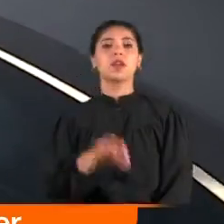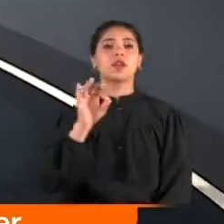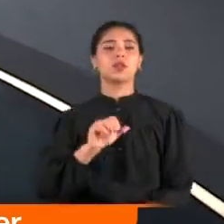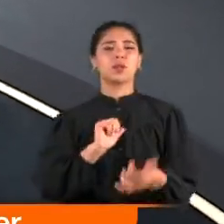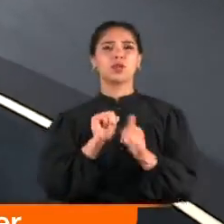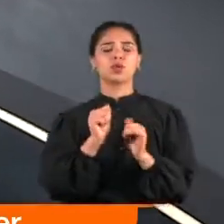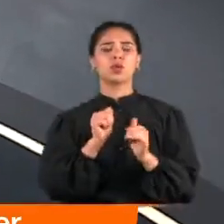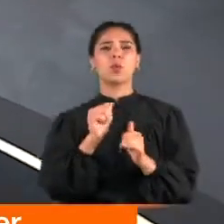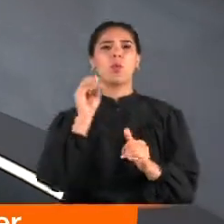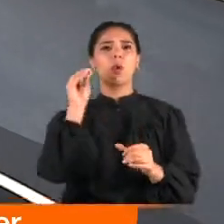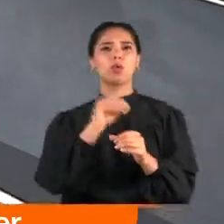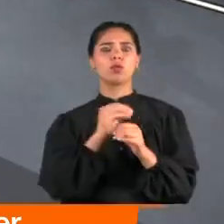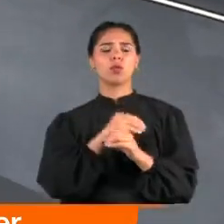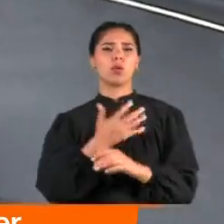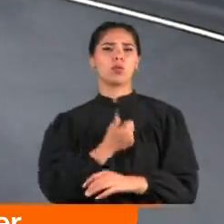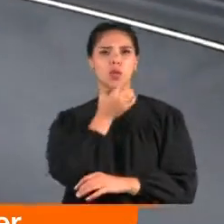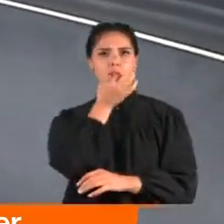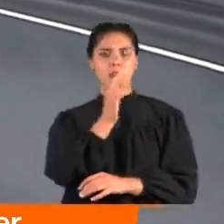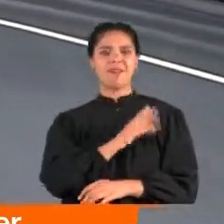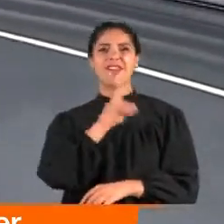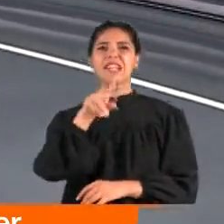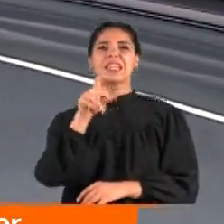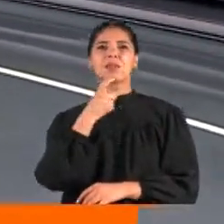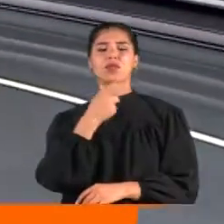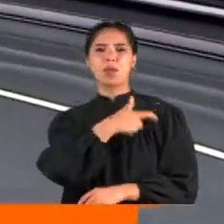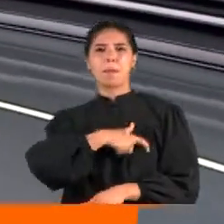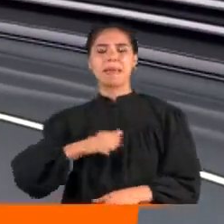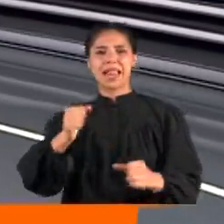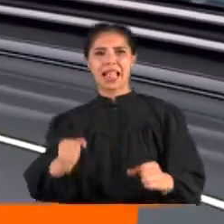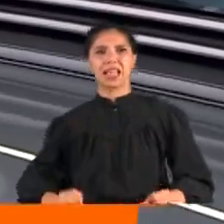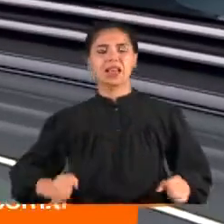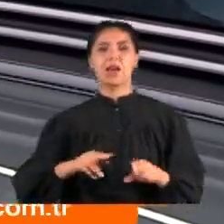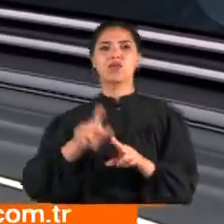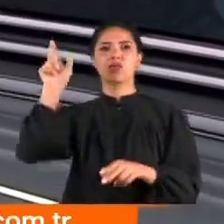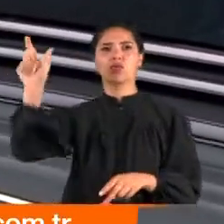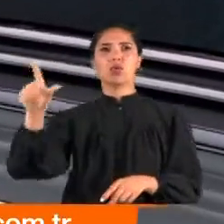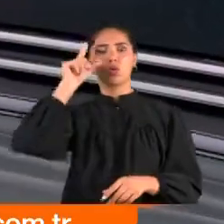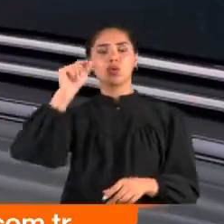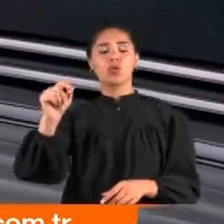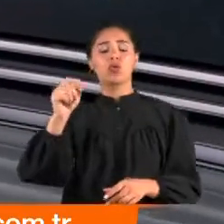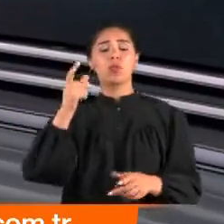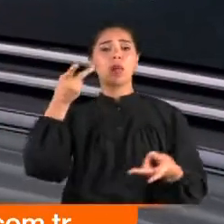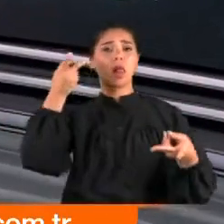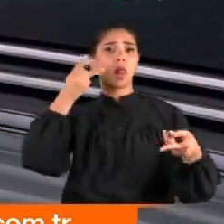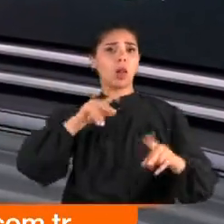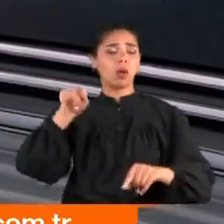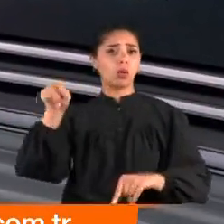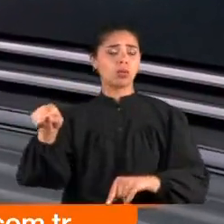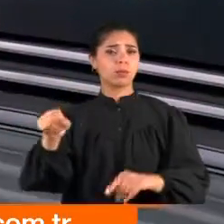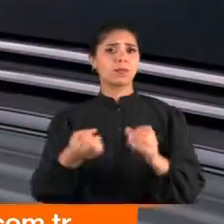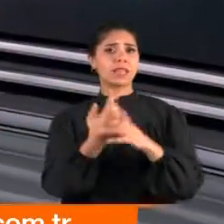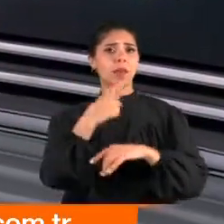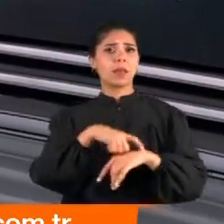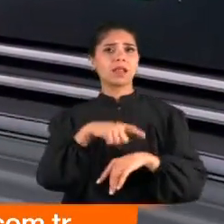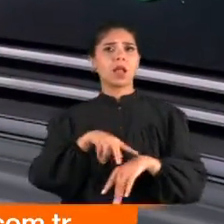Sırada spor dünyasından acı bir haber var. 22 yaşındaki milli kayakçı Kaan Şamgül şüpheli bir şekilde hayatını kaybetti.